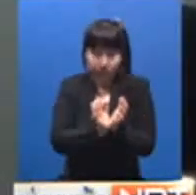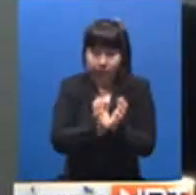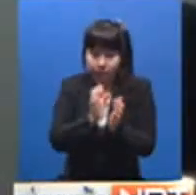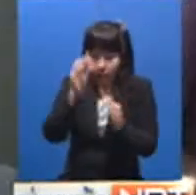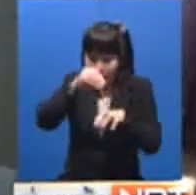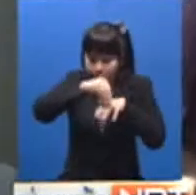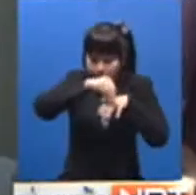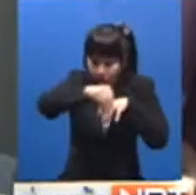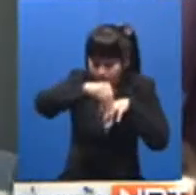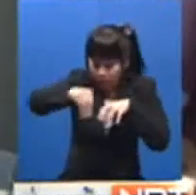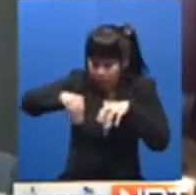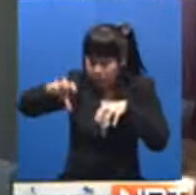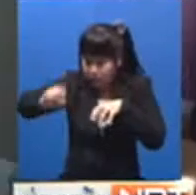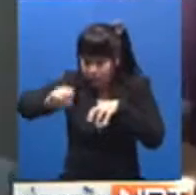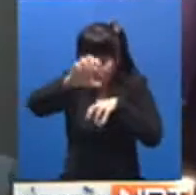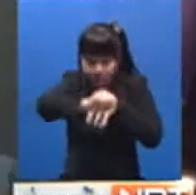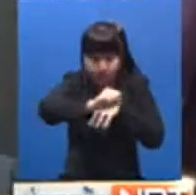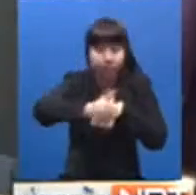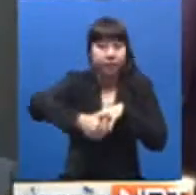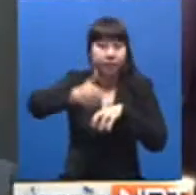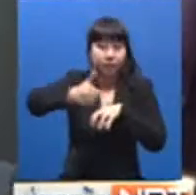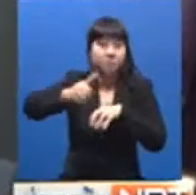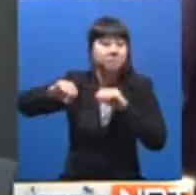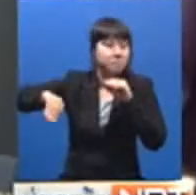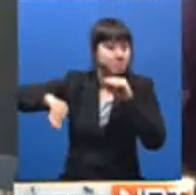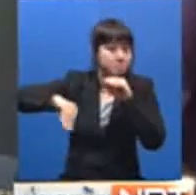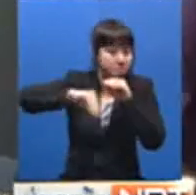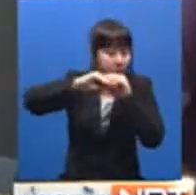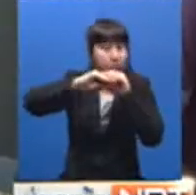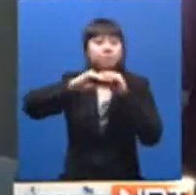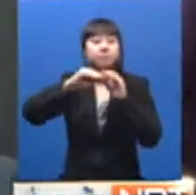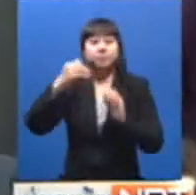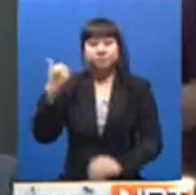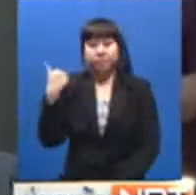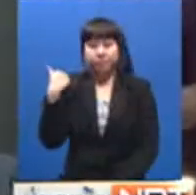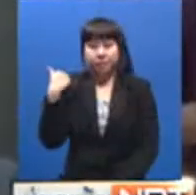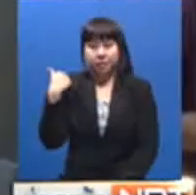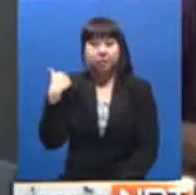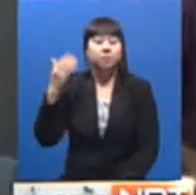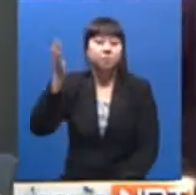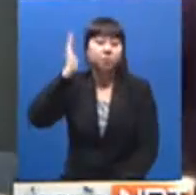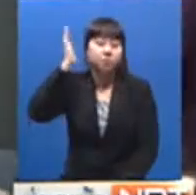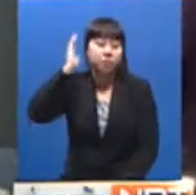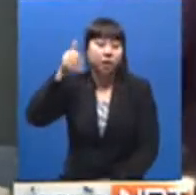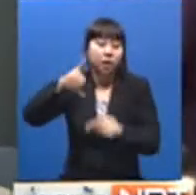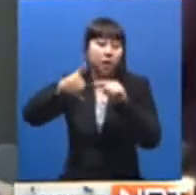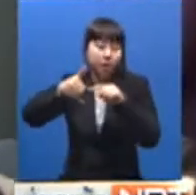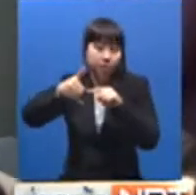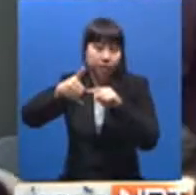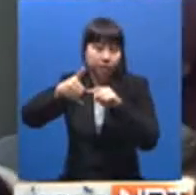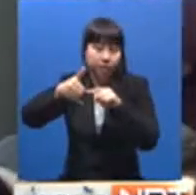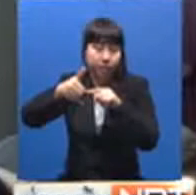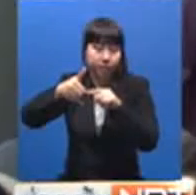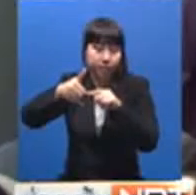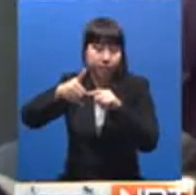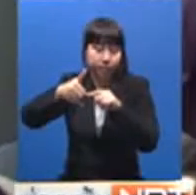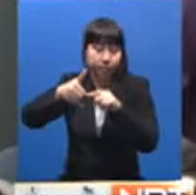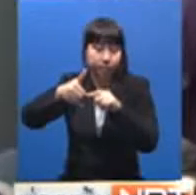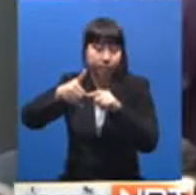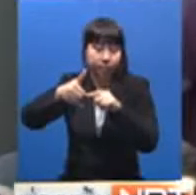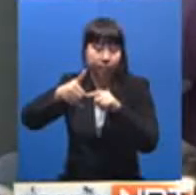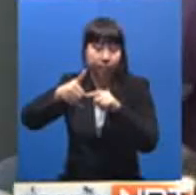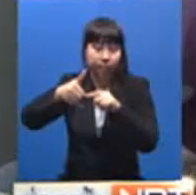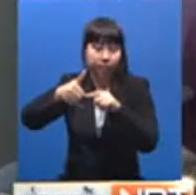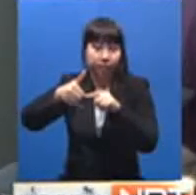กุมเครือข่ายของนายเจเรมี่ได้ตัวผู้ต้องหาเพิ่มอีกนะคะก็คือนายโอชิโอมาดีแคลน